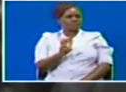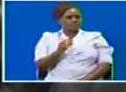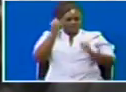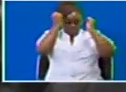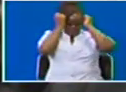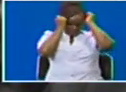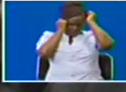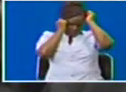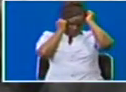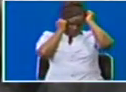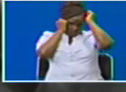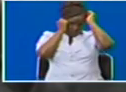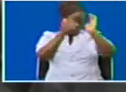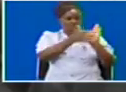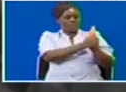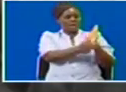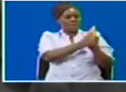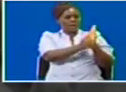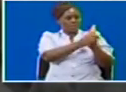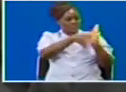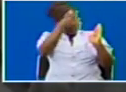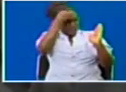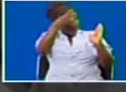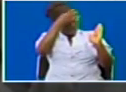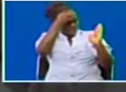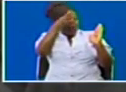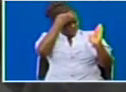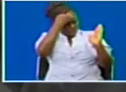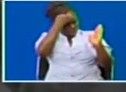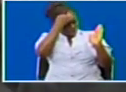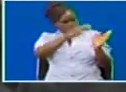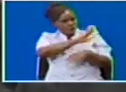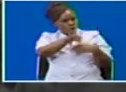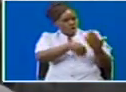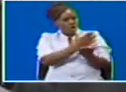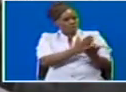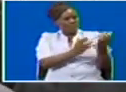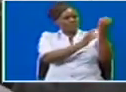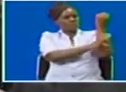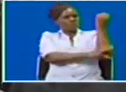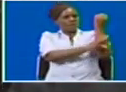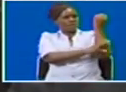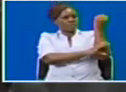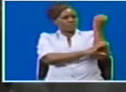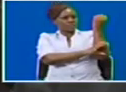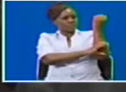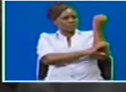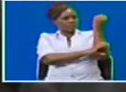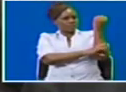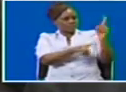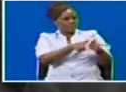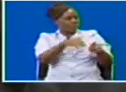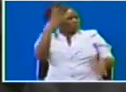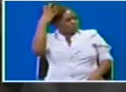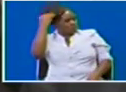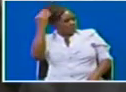wamepitia tahaluma ama wamepitia training ambaye imekabili kila sehemu ya nchi. Na kama walivyoenda upande wa Somalia